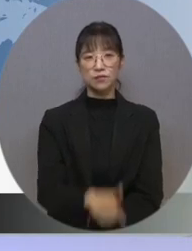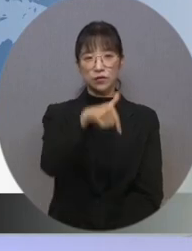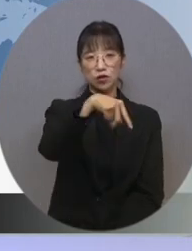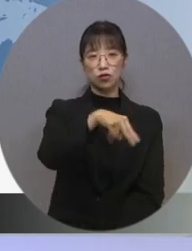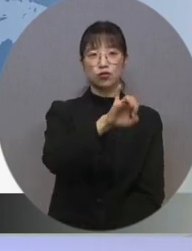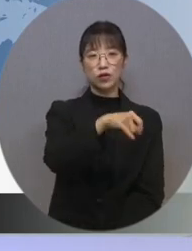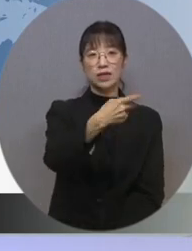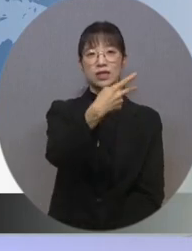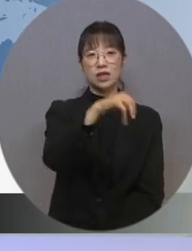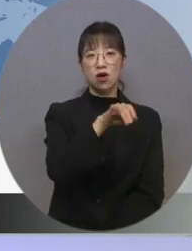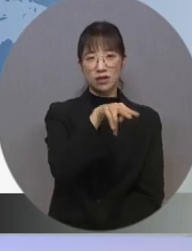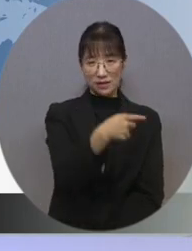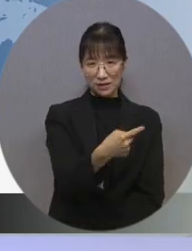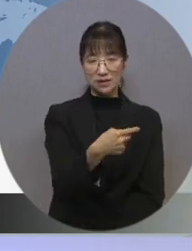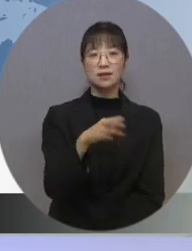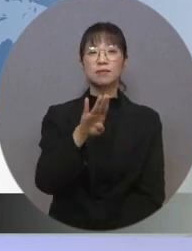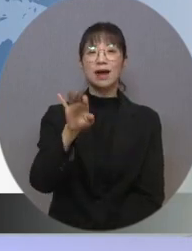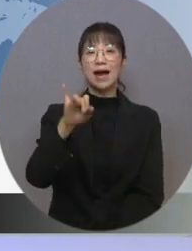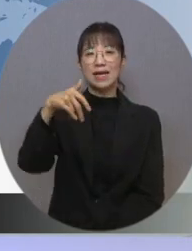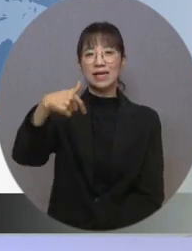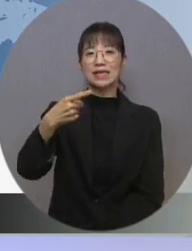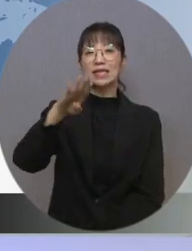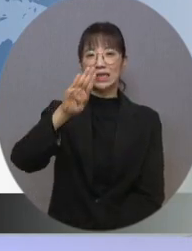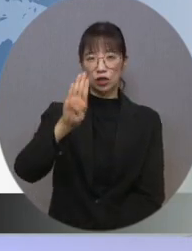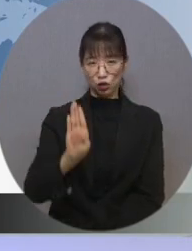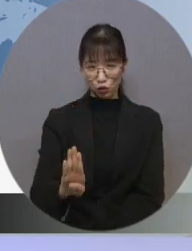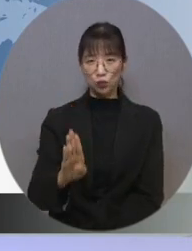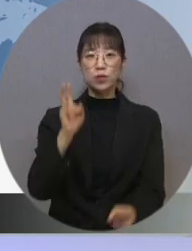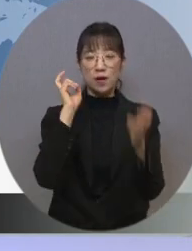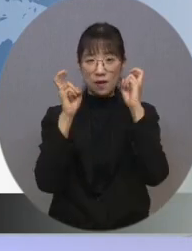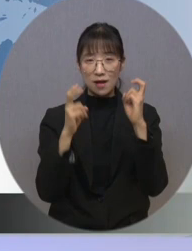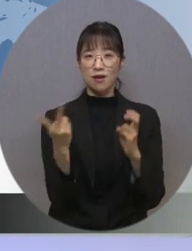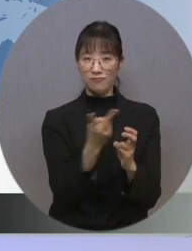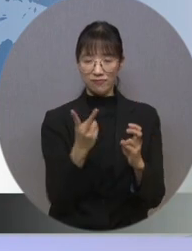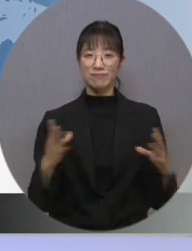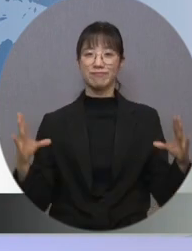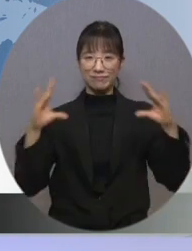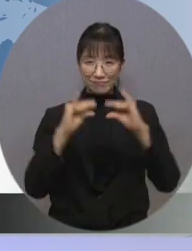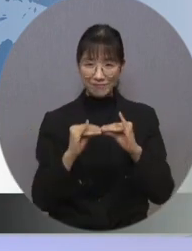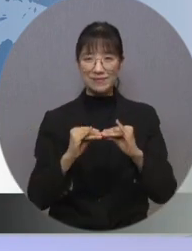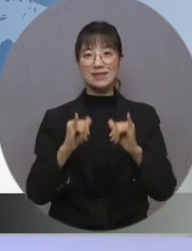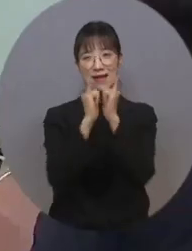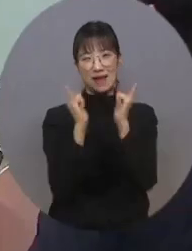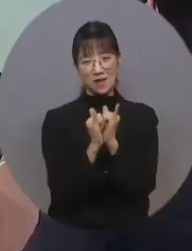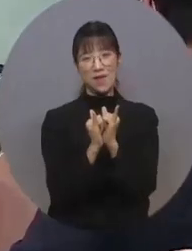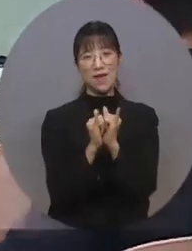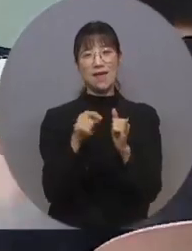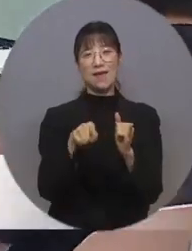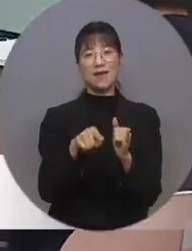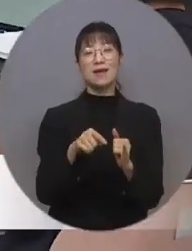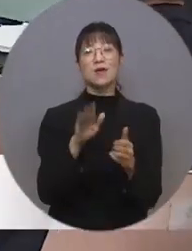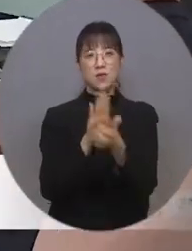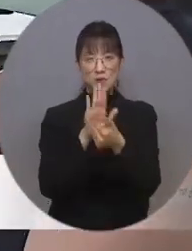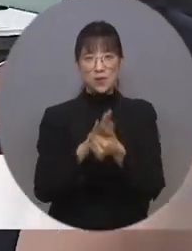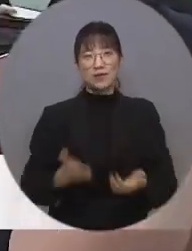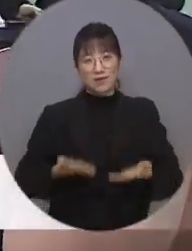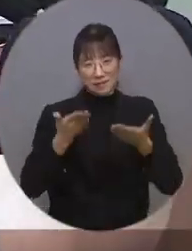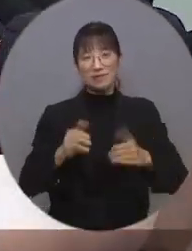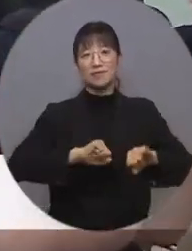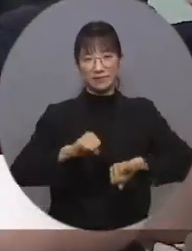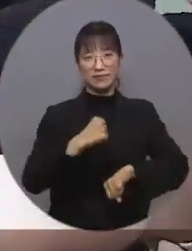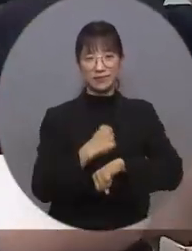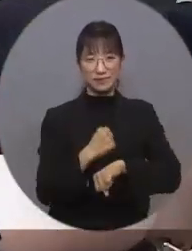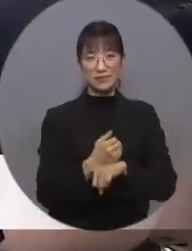굿 위드어스와 바인 그룹이 사회 공헌 활동을 위한 협력에 힘을 모았습니다. 지난 4일 굿